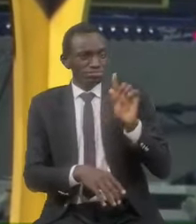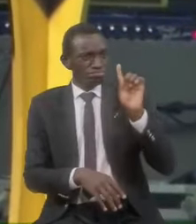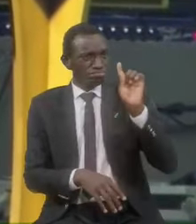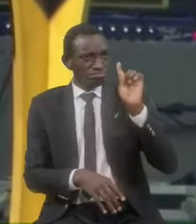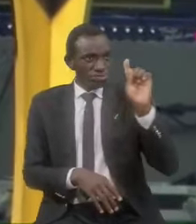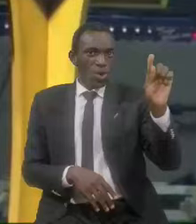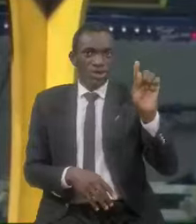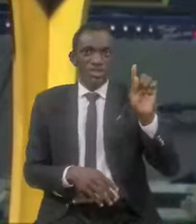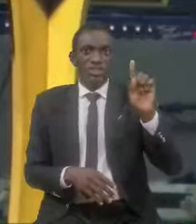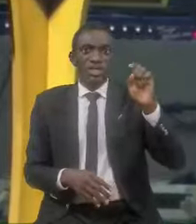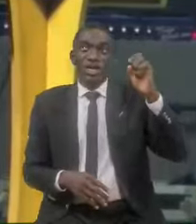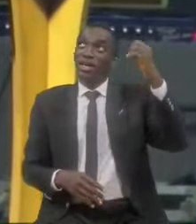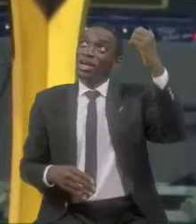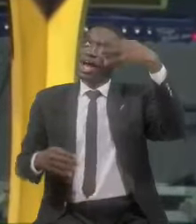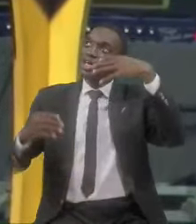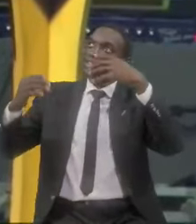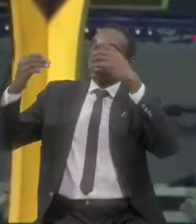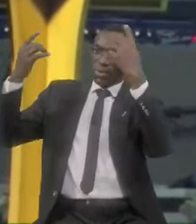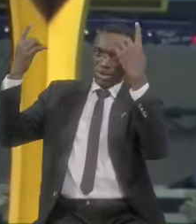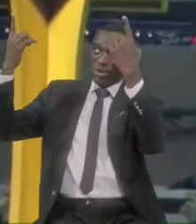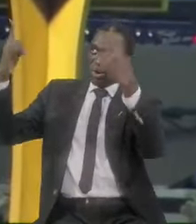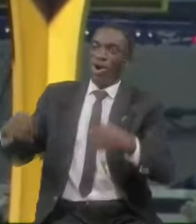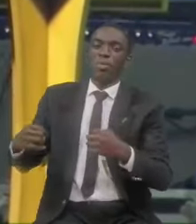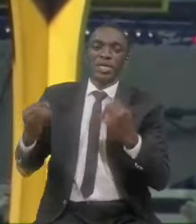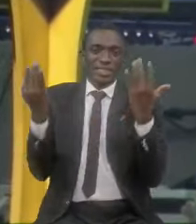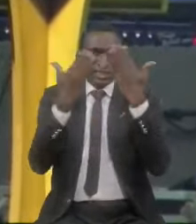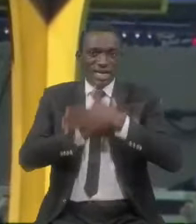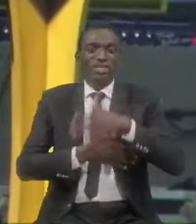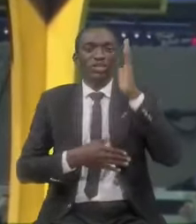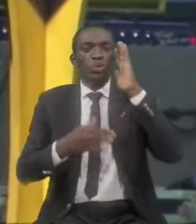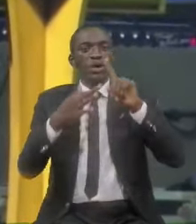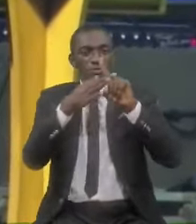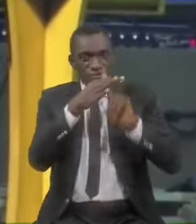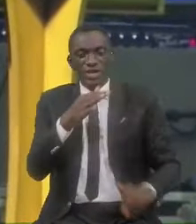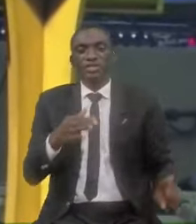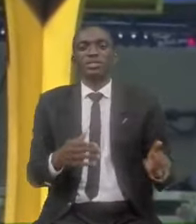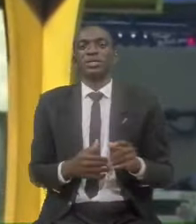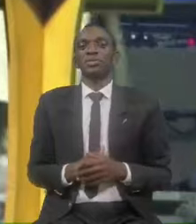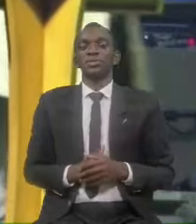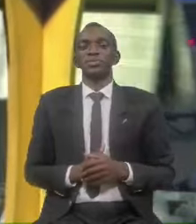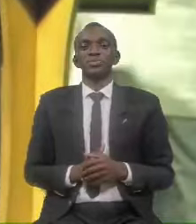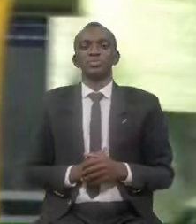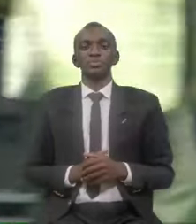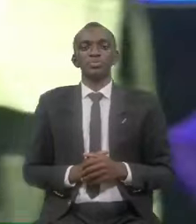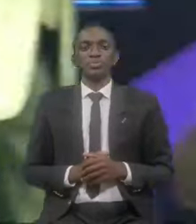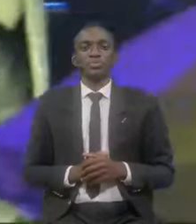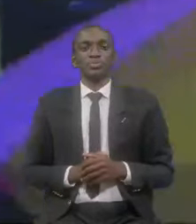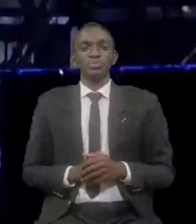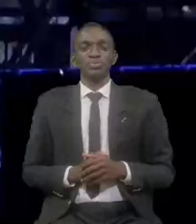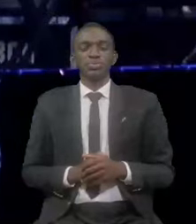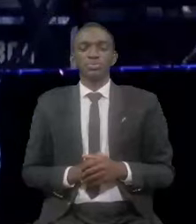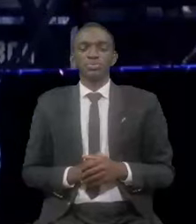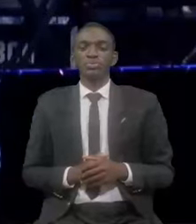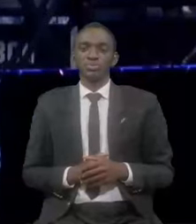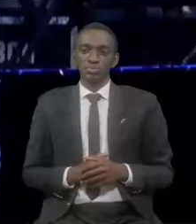Seulement, allez appuyer l'interrupteur et les lumières vont briller et les ténèbres